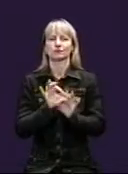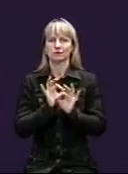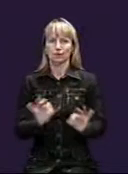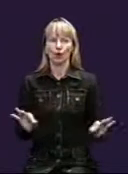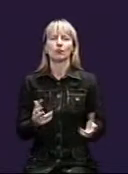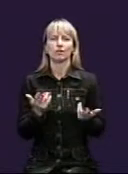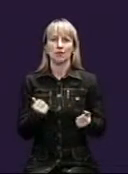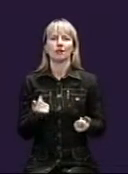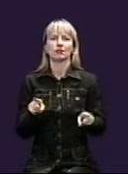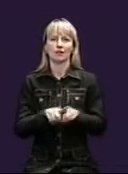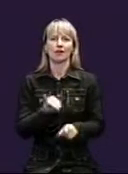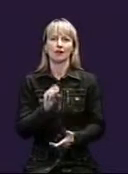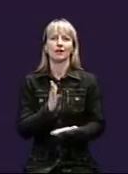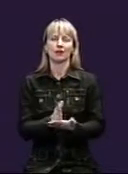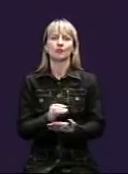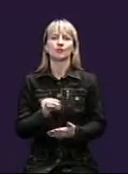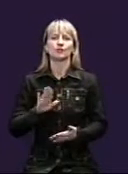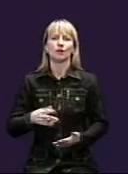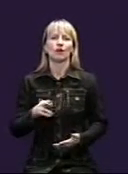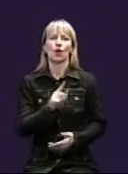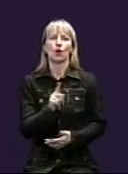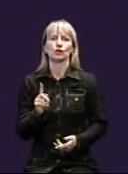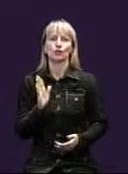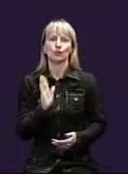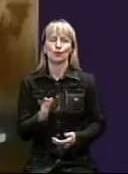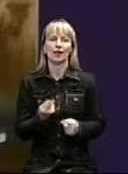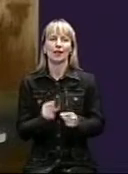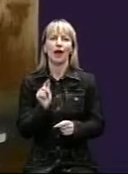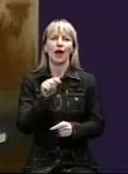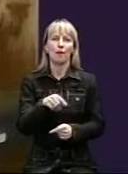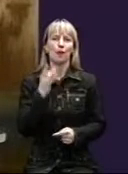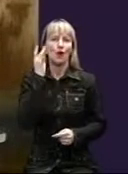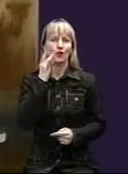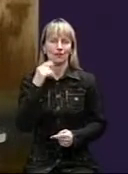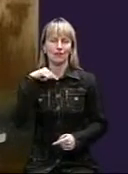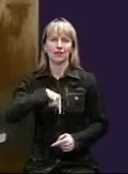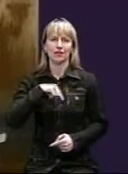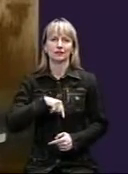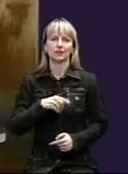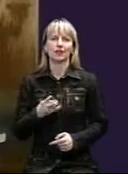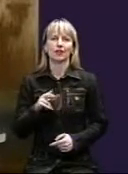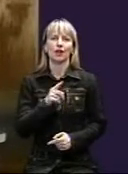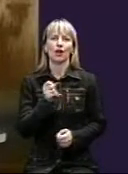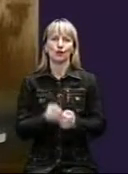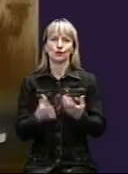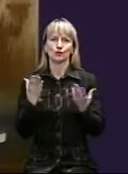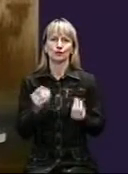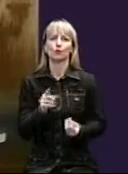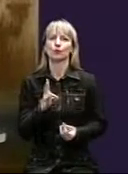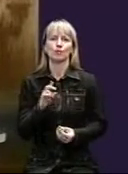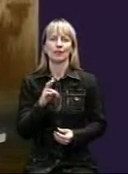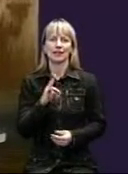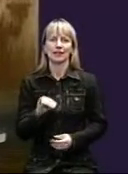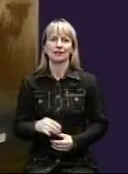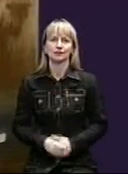воно і є, і нехай до кожного буде ця краплина рожевого настрою до кожного дня. Чому б ні?